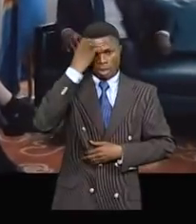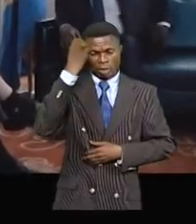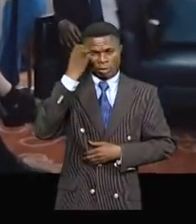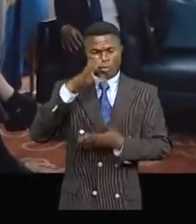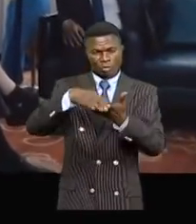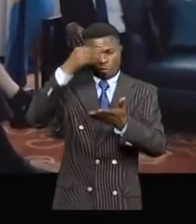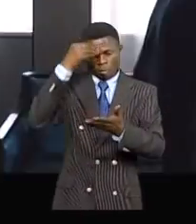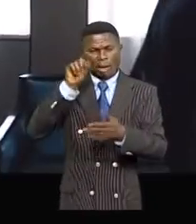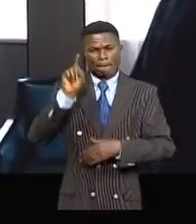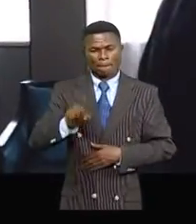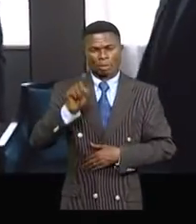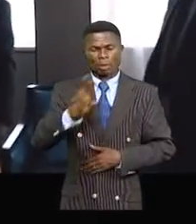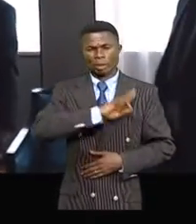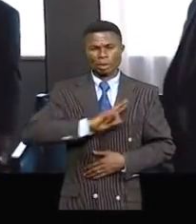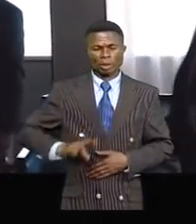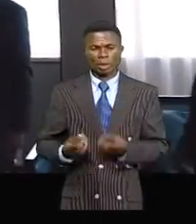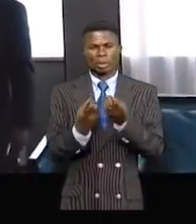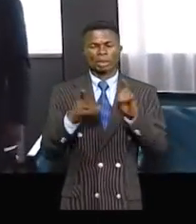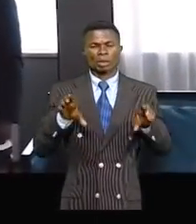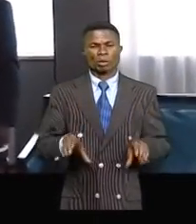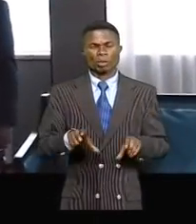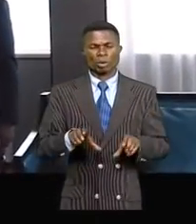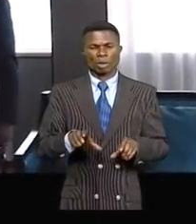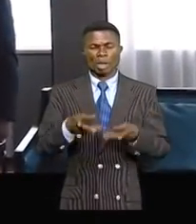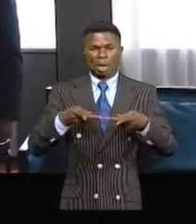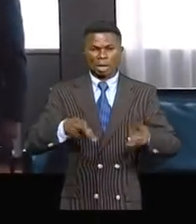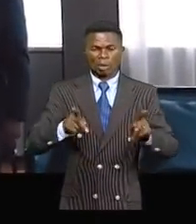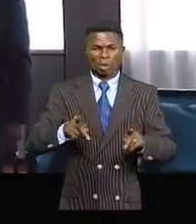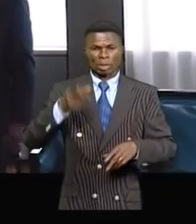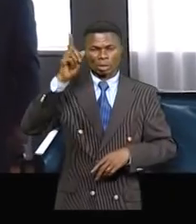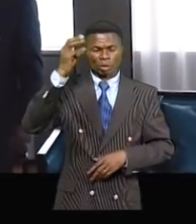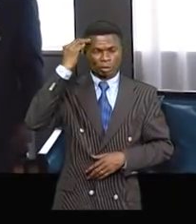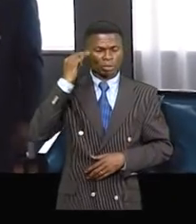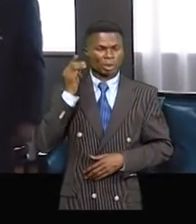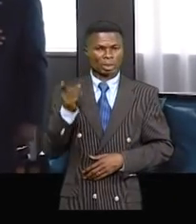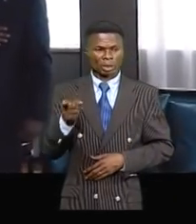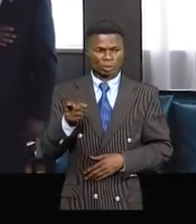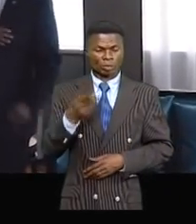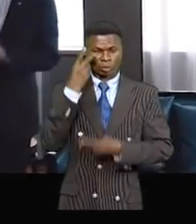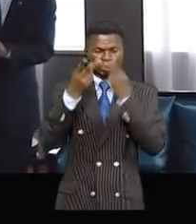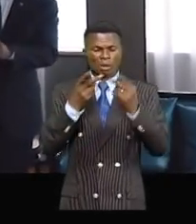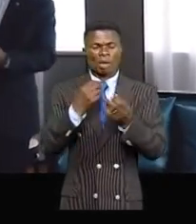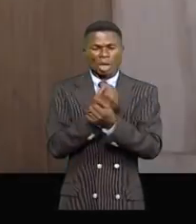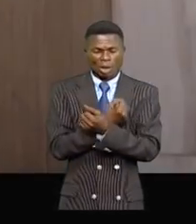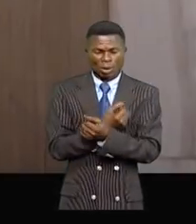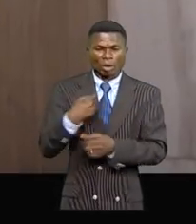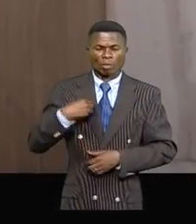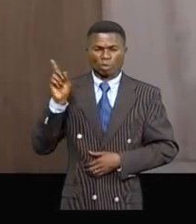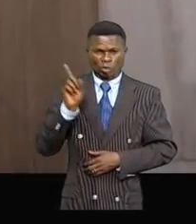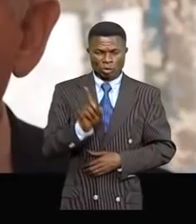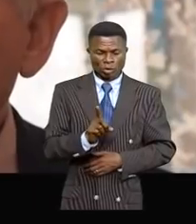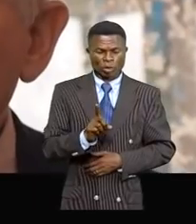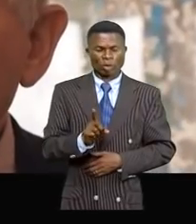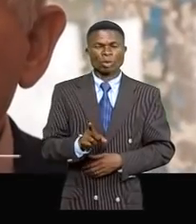recueillir les attentes de la République démocratique du Congo par l'entremise de son chef de gouvernement. C'était une visite de courtoisie que je lui